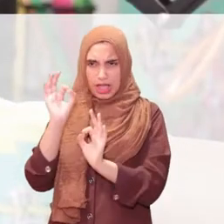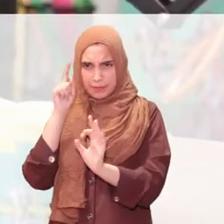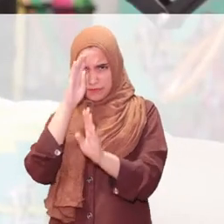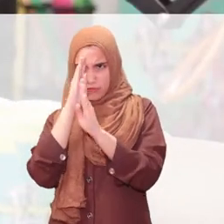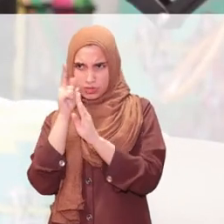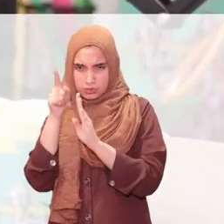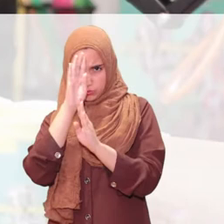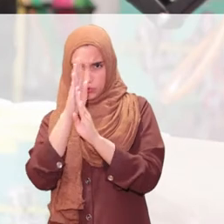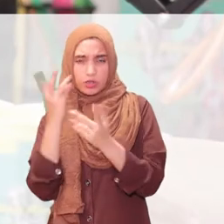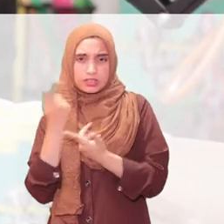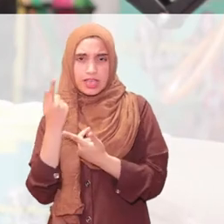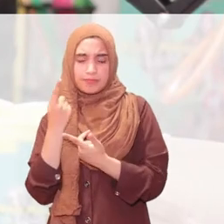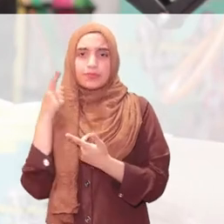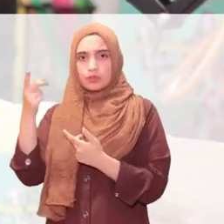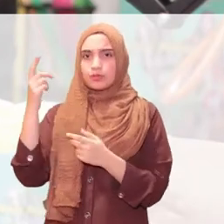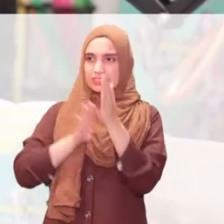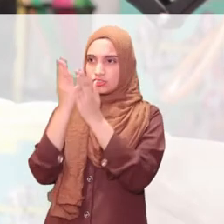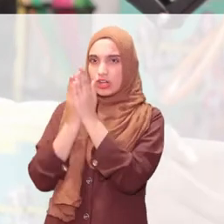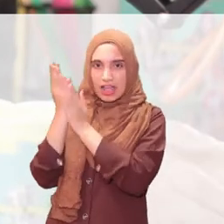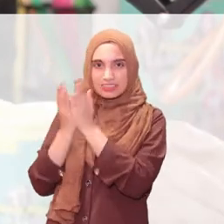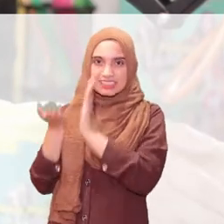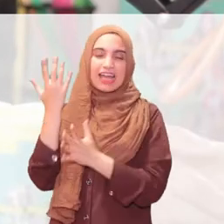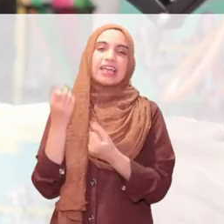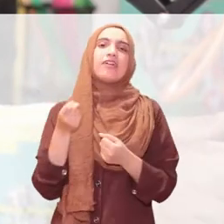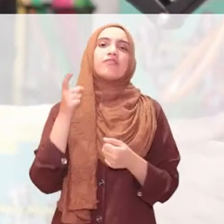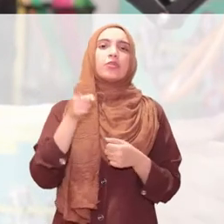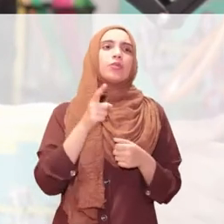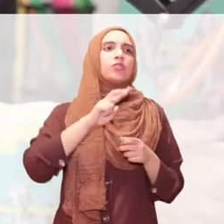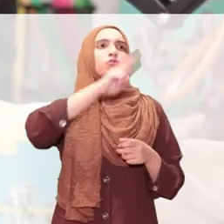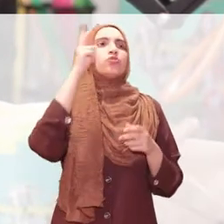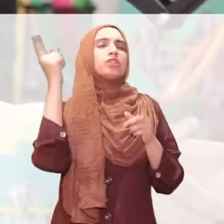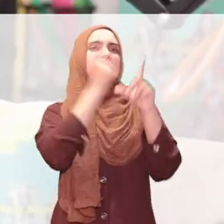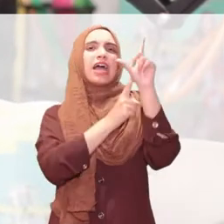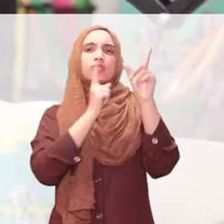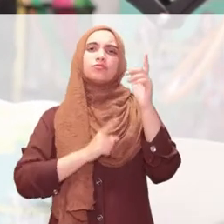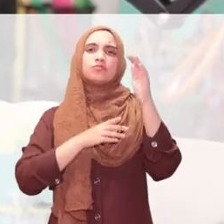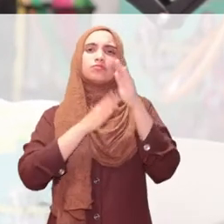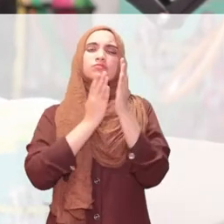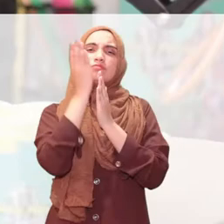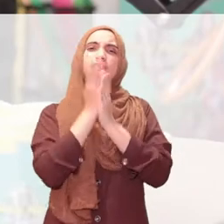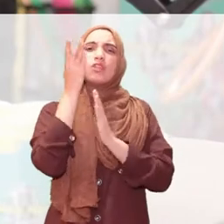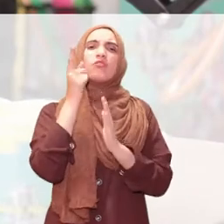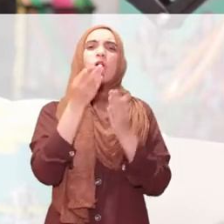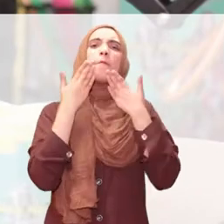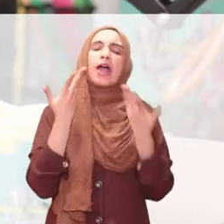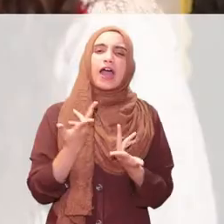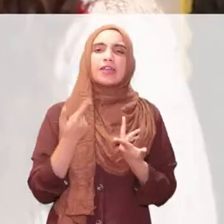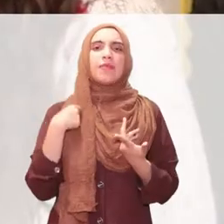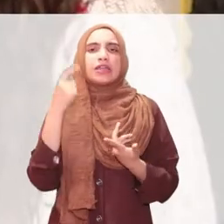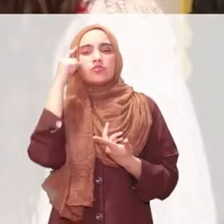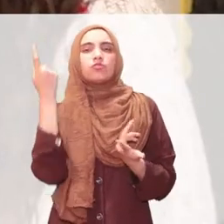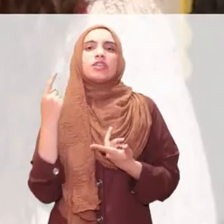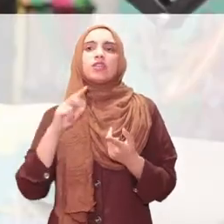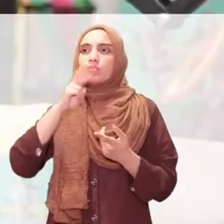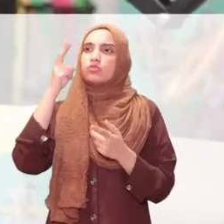मेड द सेम या फुटर डी जे एन यू लेफ्ट वेरी लुक्रेटिव करियर बिहाइंड द सेम कंडीशन आफ वॉटर लेटर ऑन इट Vaseline और